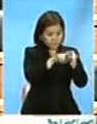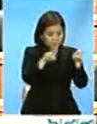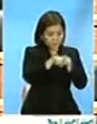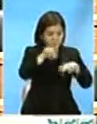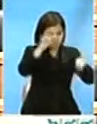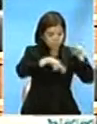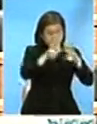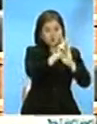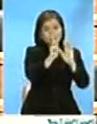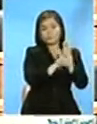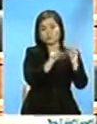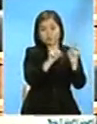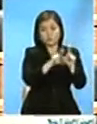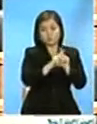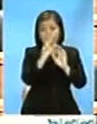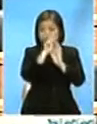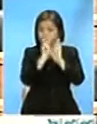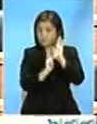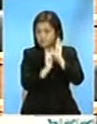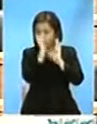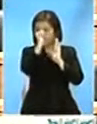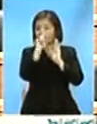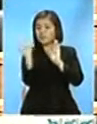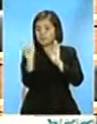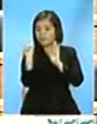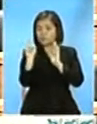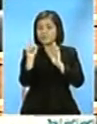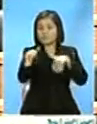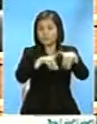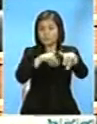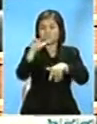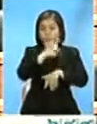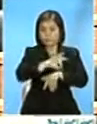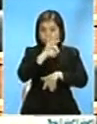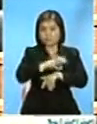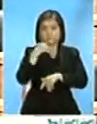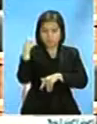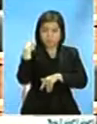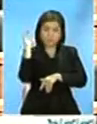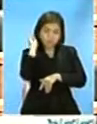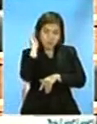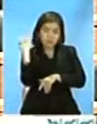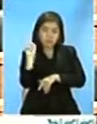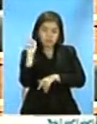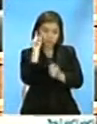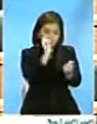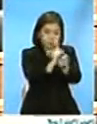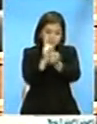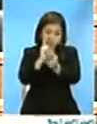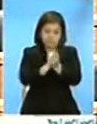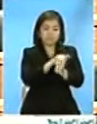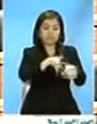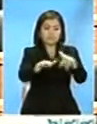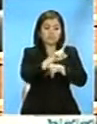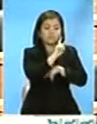ายจะดีก็ต้องได้รับฟังความเป็นประชาชน นะครับออกสัมผัสประชาชนเขาต้องการอะ